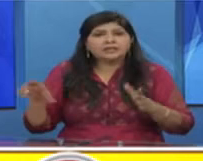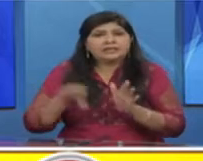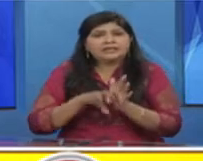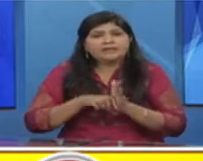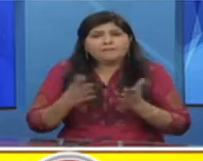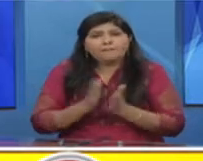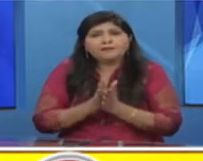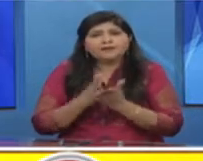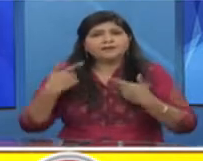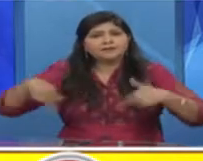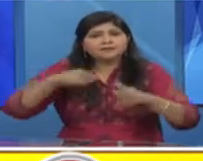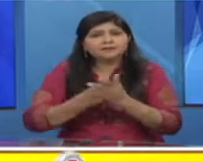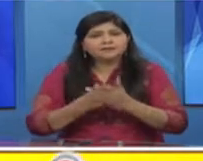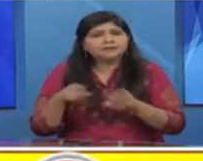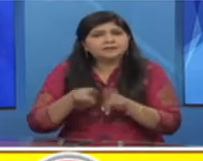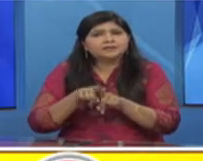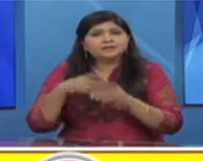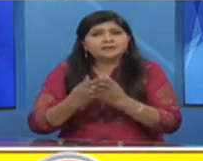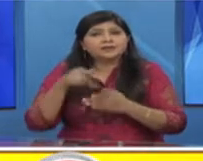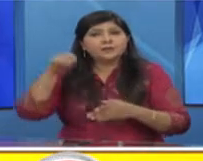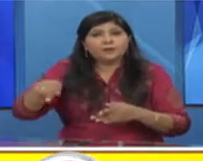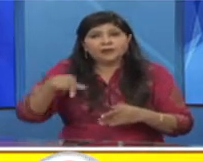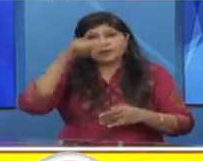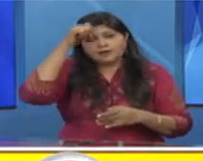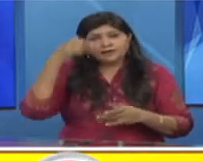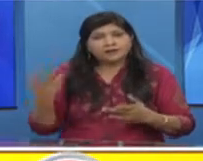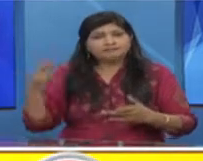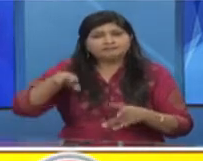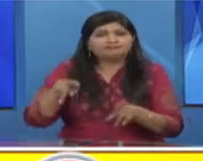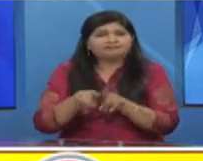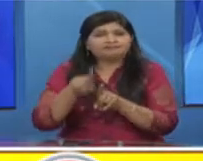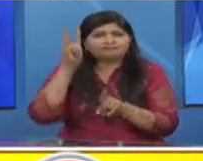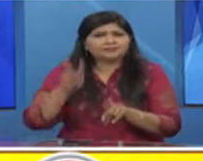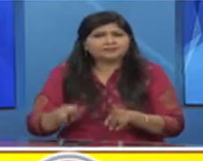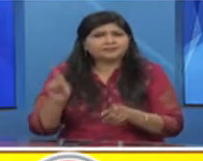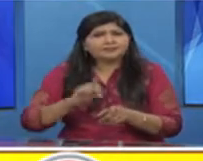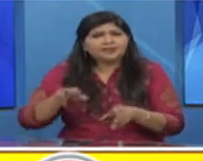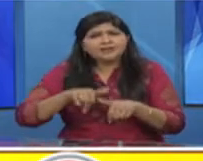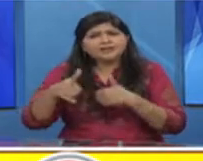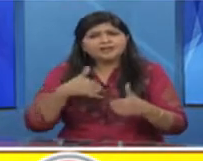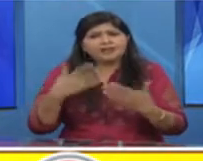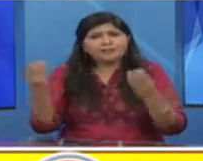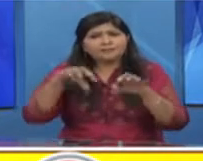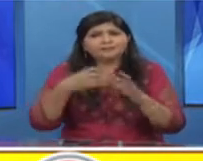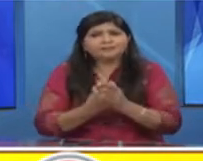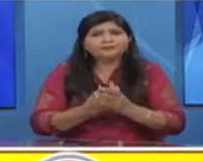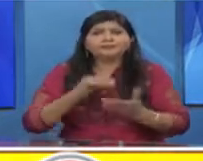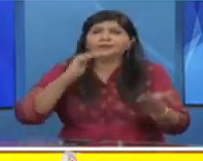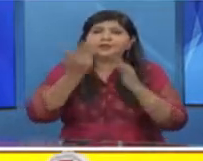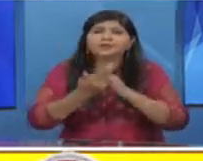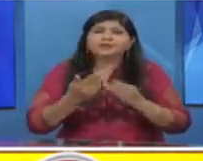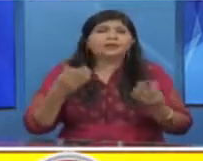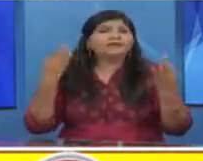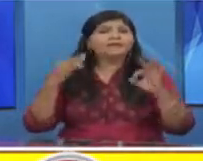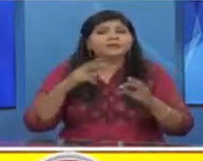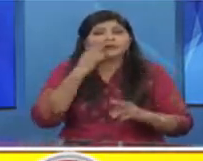मनाते हैं। एक प्रकार से वहाँ भारत खड़ा कर देते हैं। साथियों, दुनिया में फेस्टिवल टूरिज्म